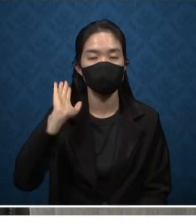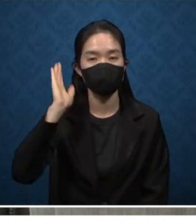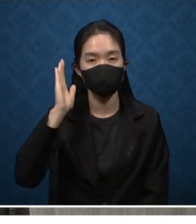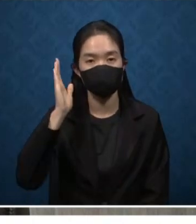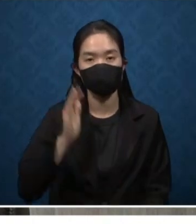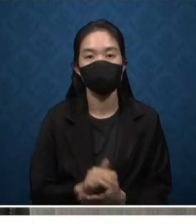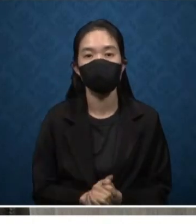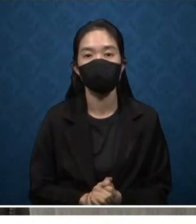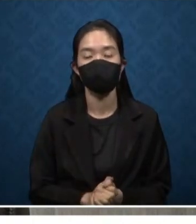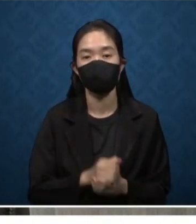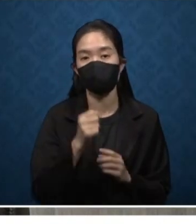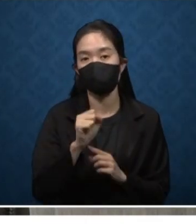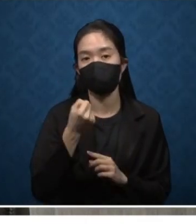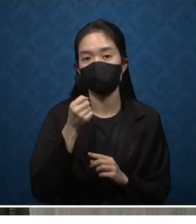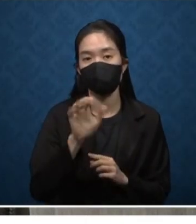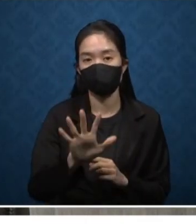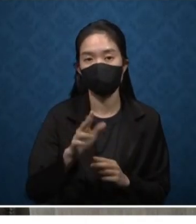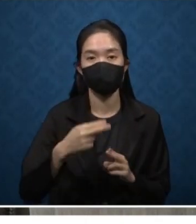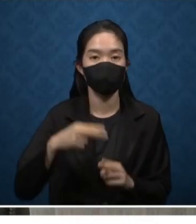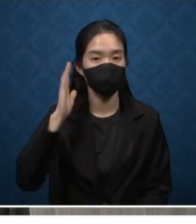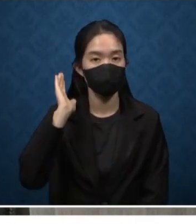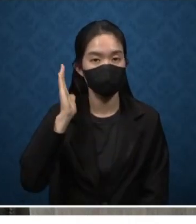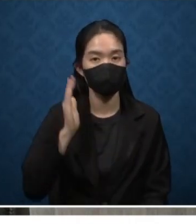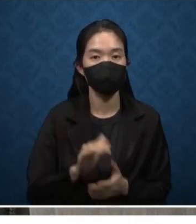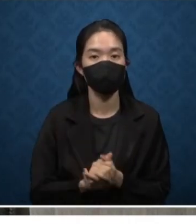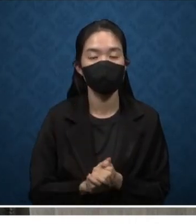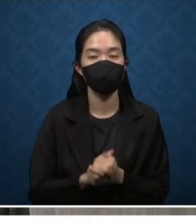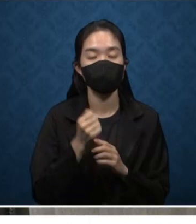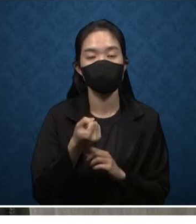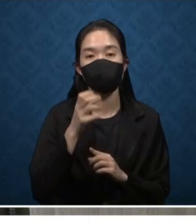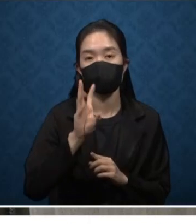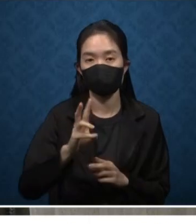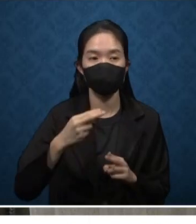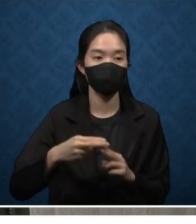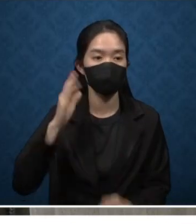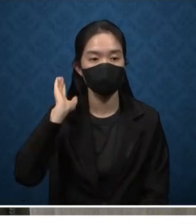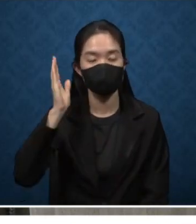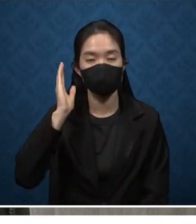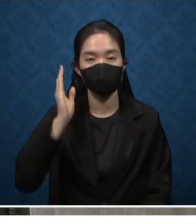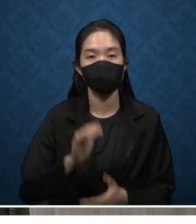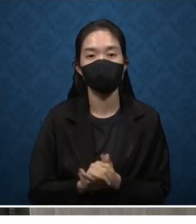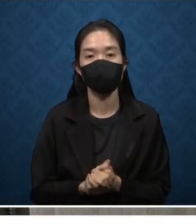นิลพันธ์15นายสุชัยบุตรสาระ16นายสุวรรณเลิศปั